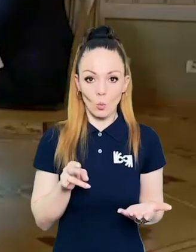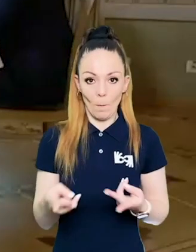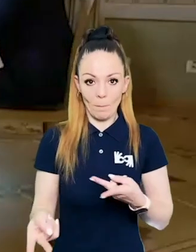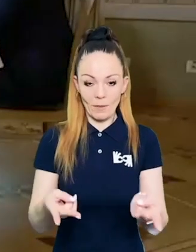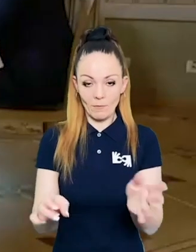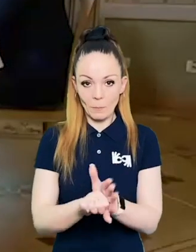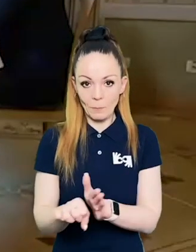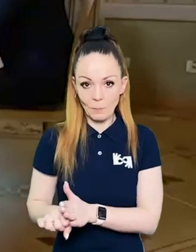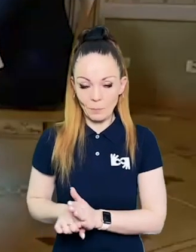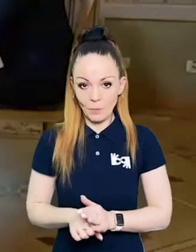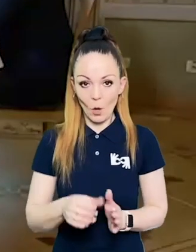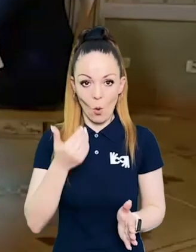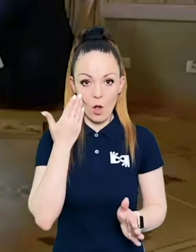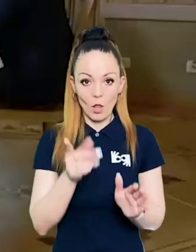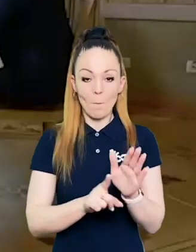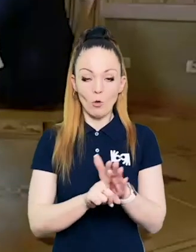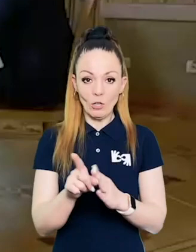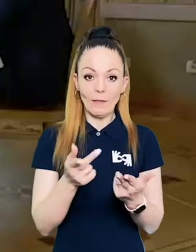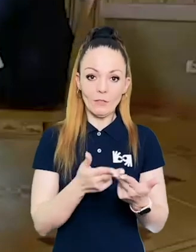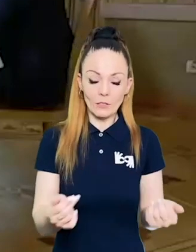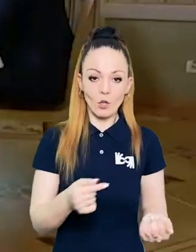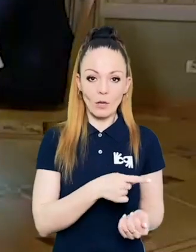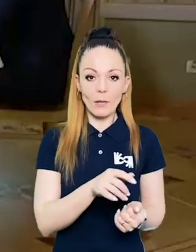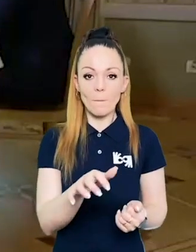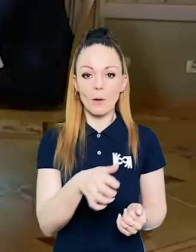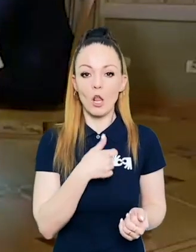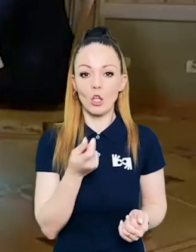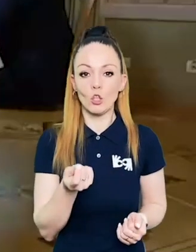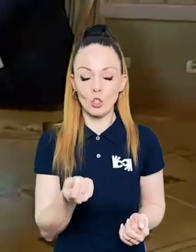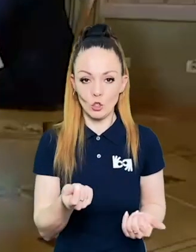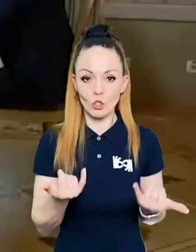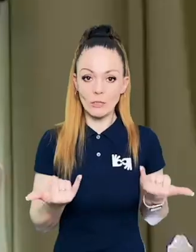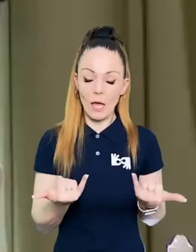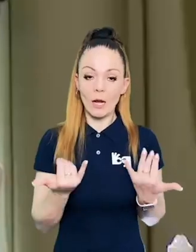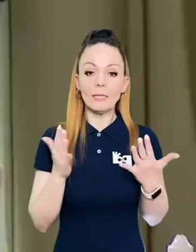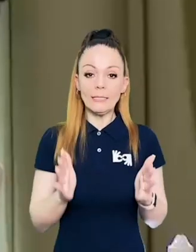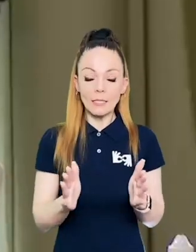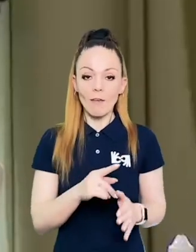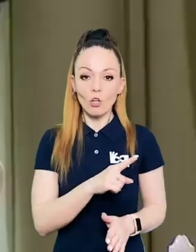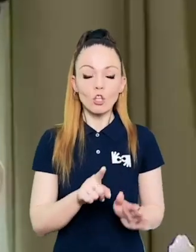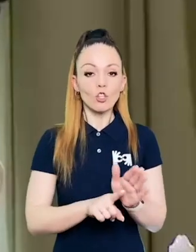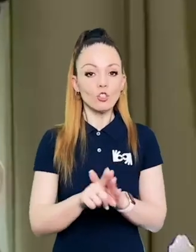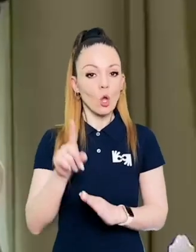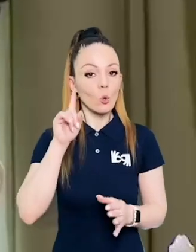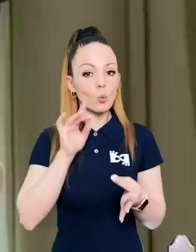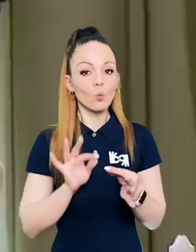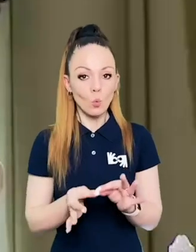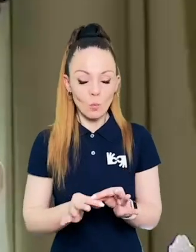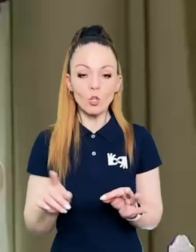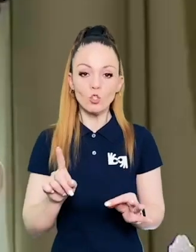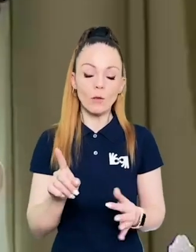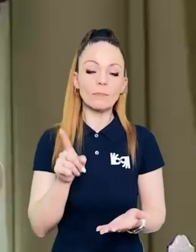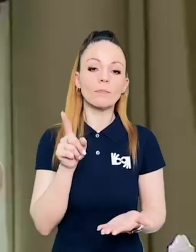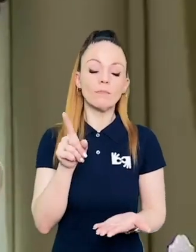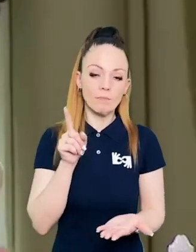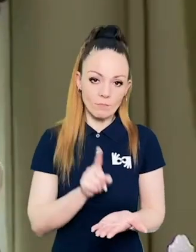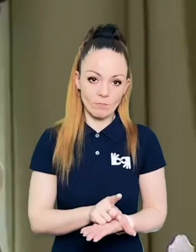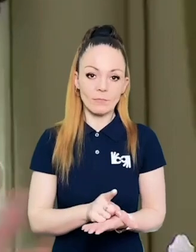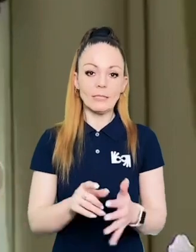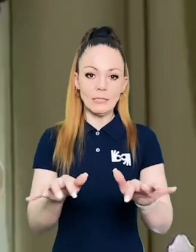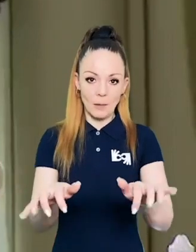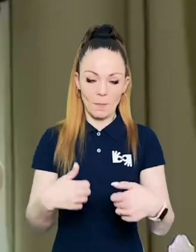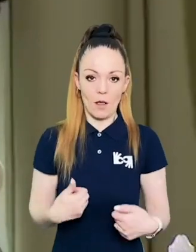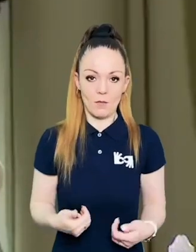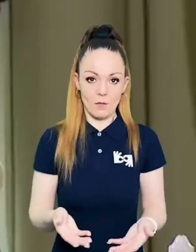трупів. Потім, коли почали визнавати, вони брали трішечки. А зараз тільки вони починають думати над тим, щоб все ж